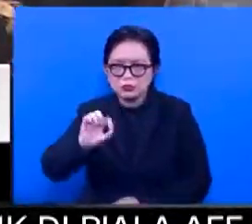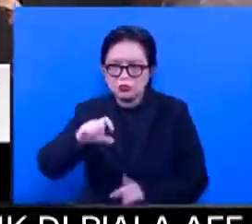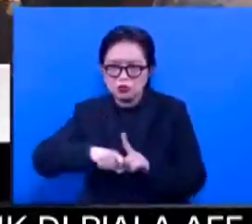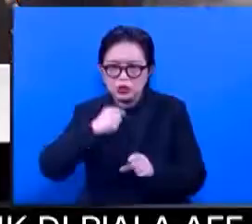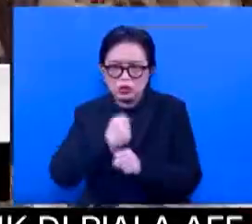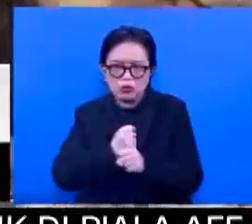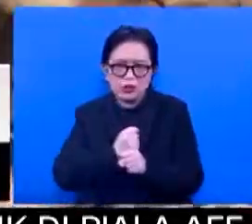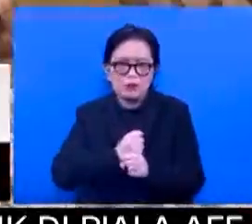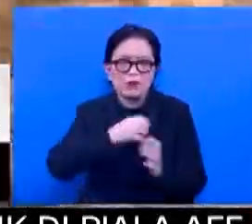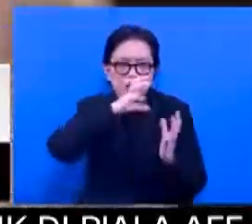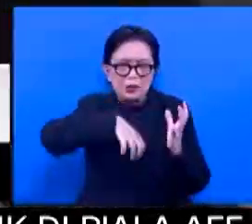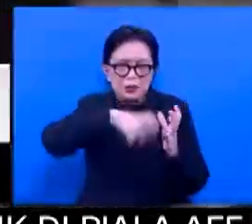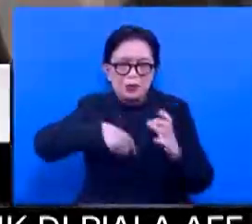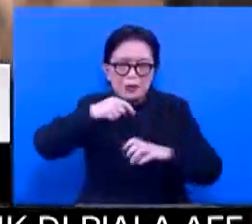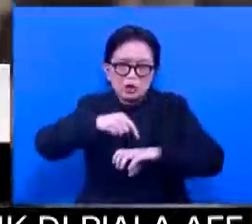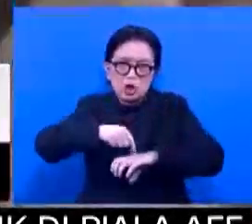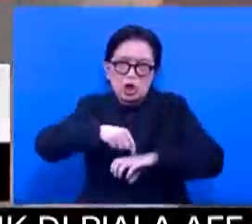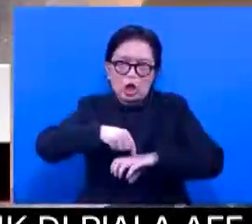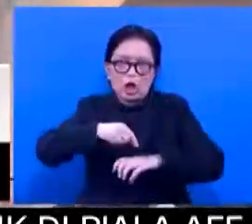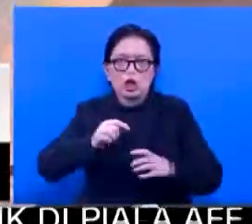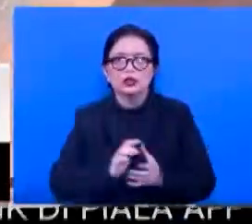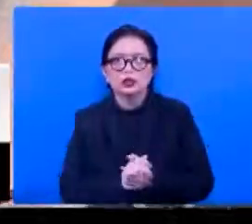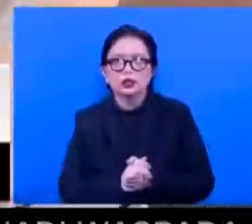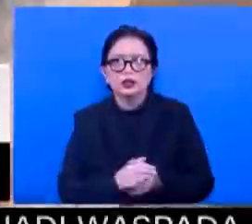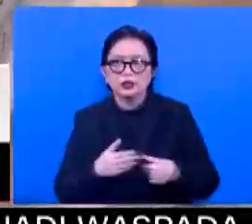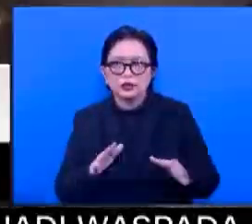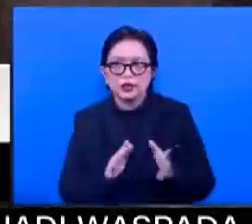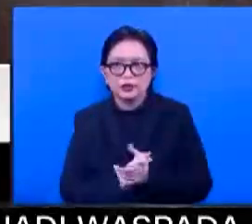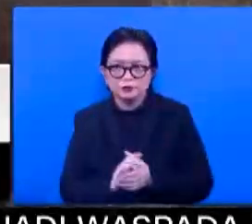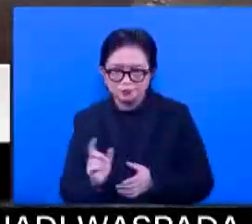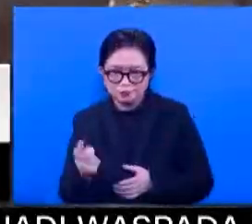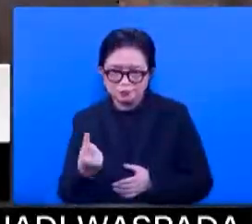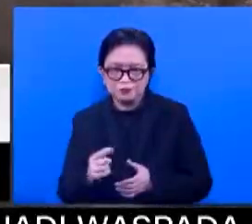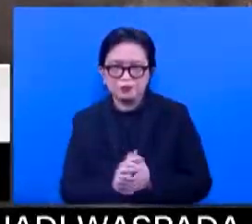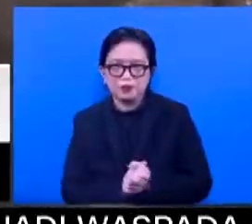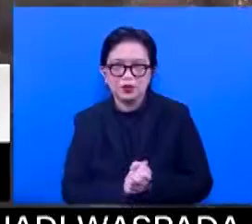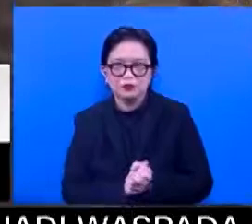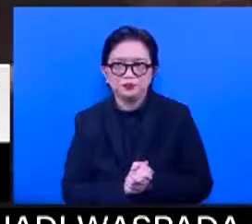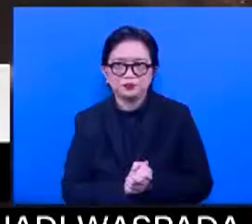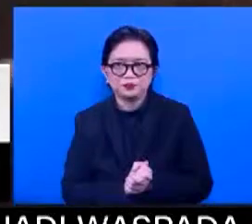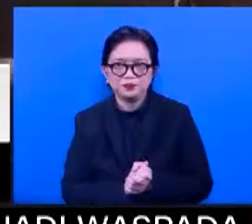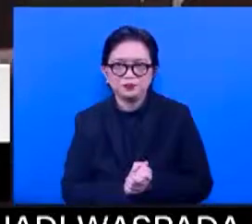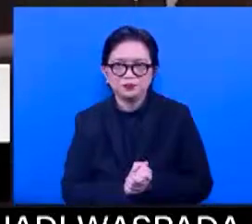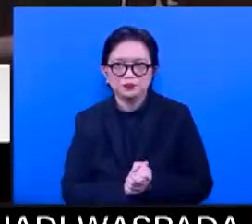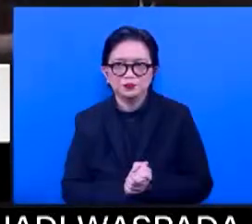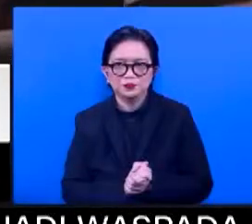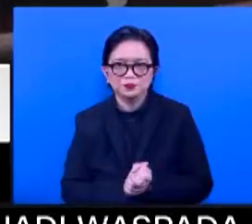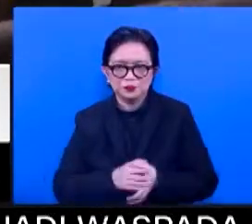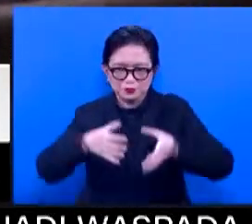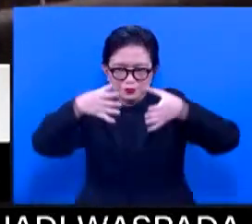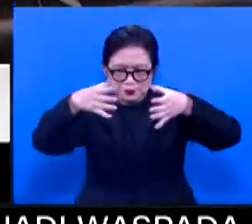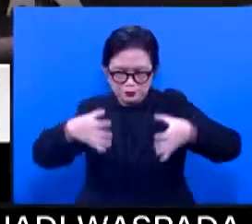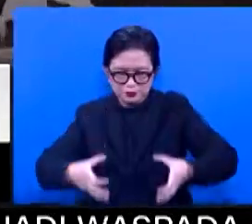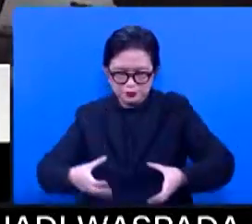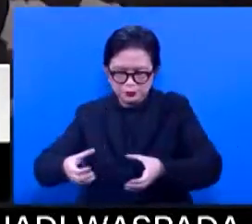kelapa. Pertama-tama, kita buat dulu ya arang yang akan menjadi sumber utama pembakaran. Nah, pemirsa kalau